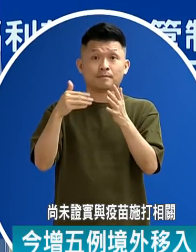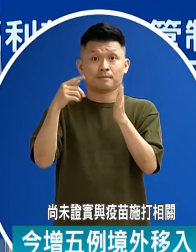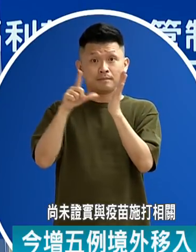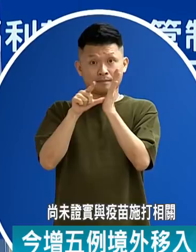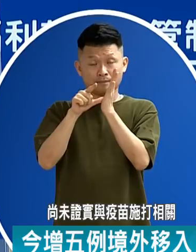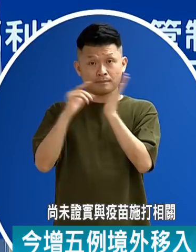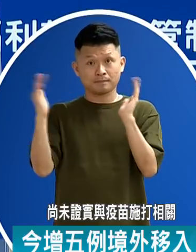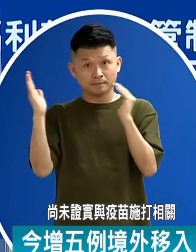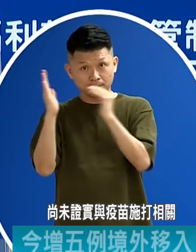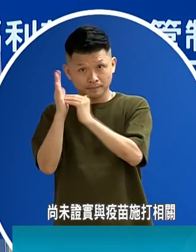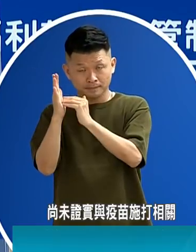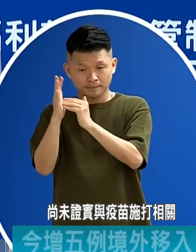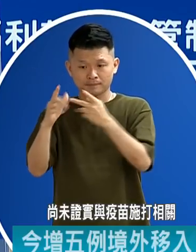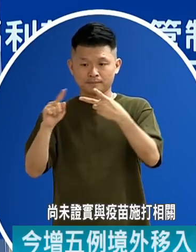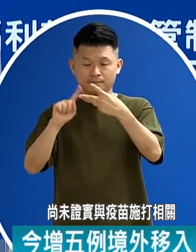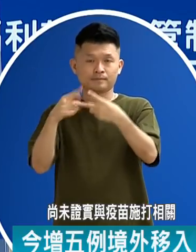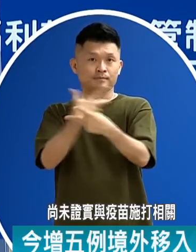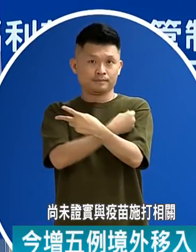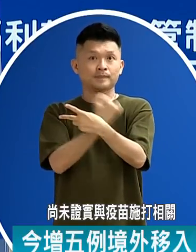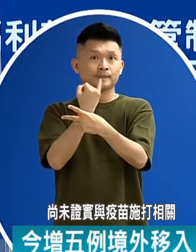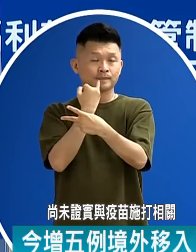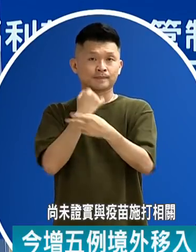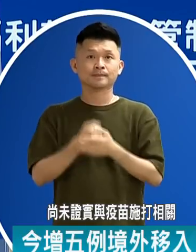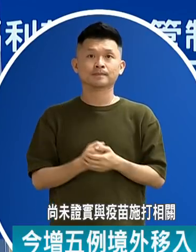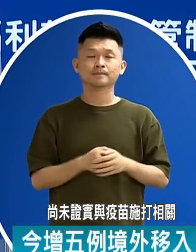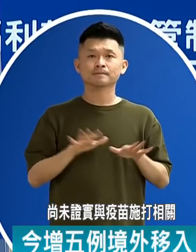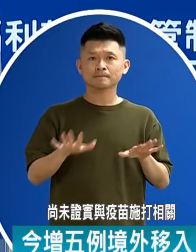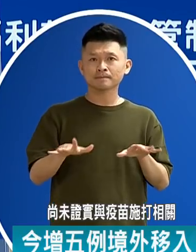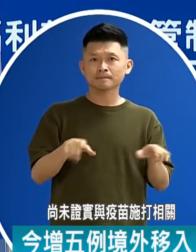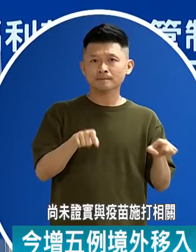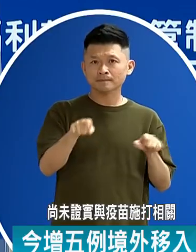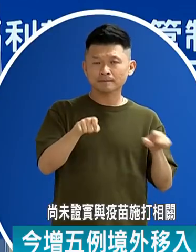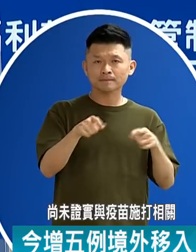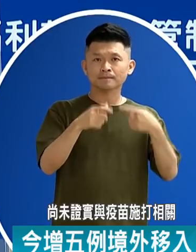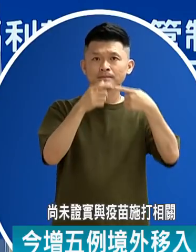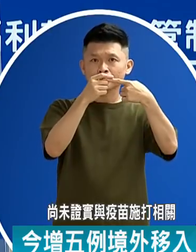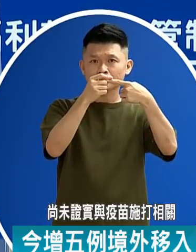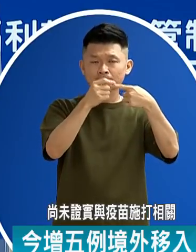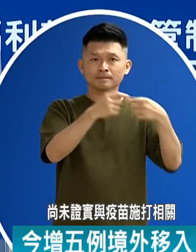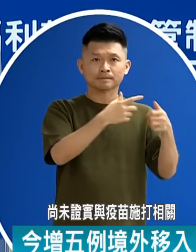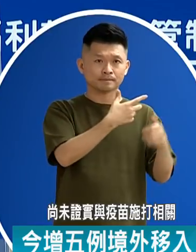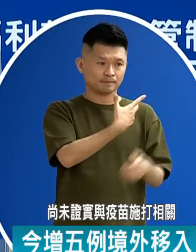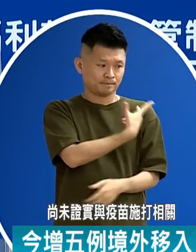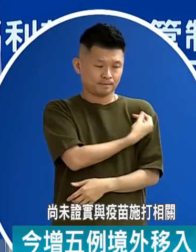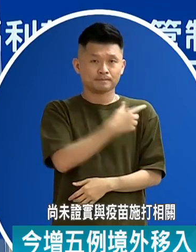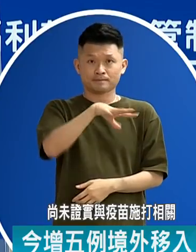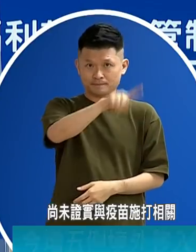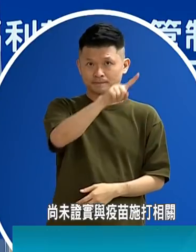打第二剂，不过目前在主要的战略上还是以第一剂为主。